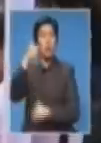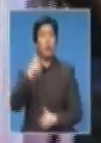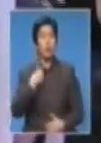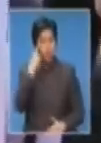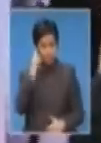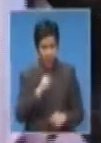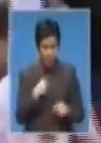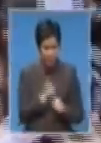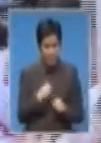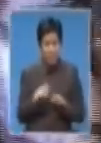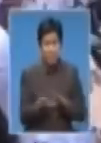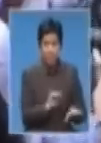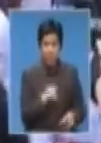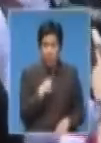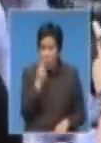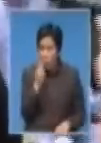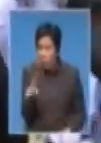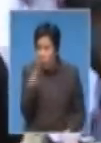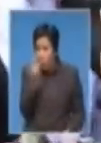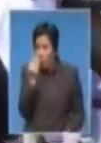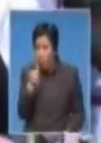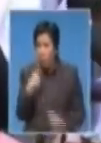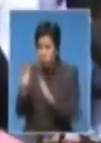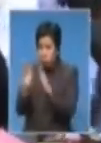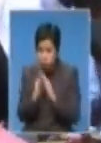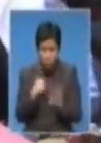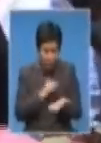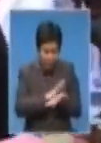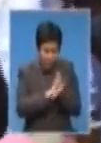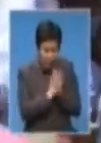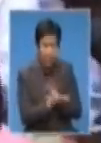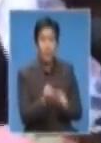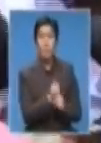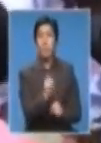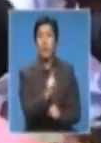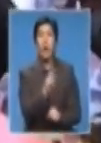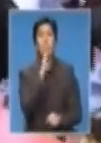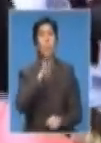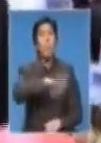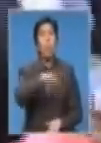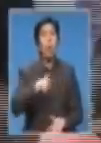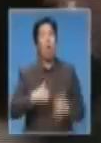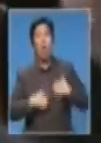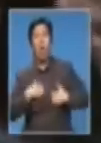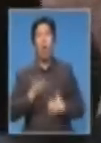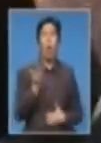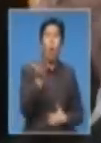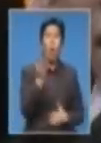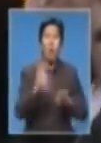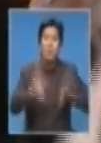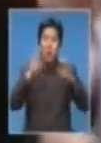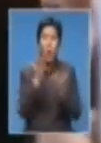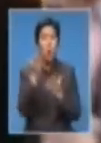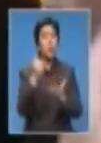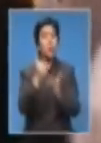ที่เล็กๆอยู่ที่ยังไม่พร้อมก็ไปดูเขาบ้างว่าเราต้องปรับปรุงตัวเองยังไงไม่ใช่ทุกคนก็ร้องหมดไอ้นี่ไอ้นั่นจะเอาเงินไปลงทุ